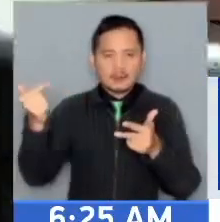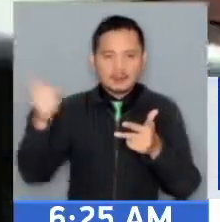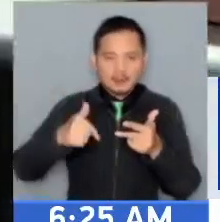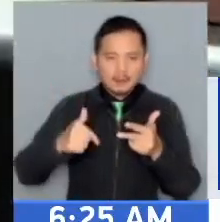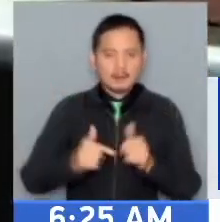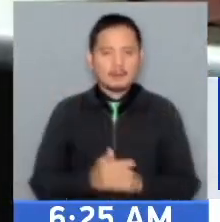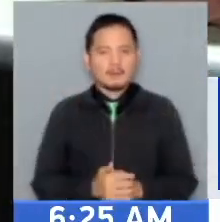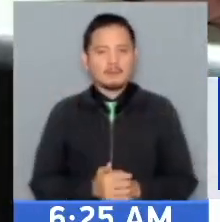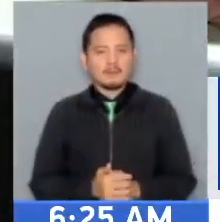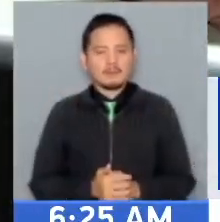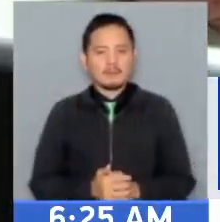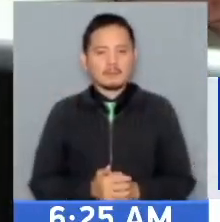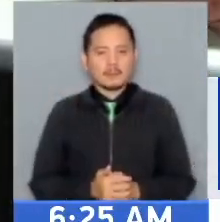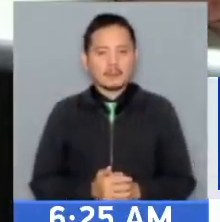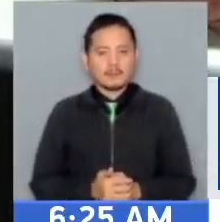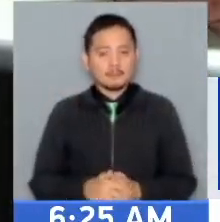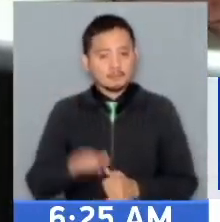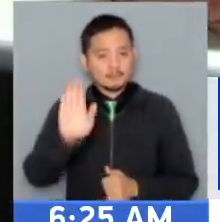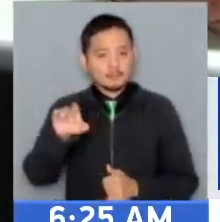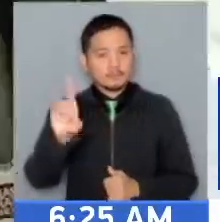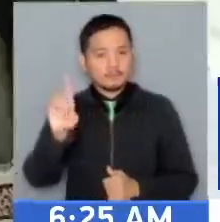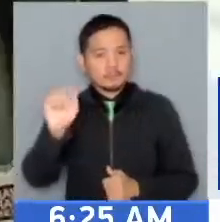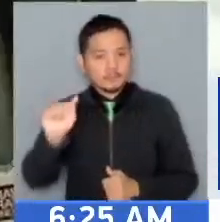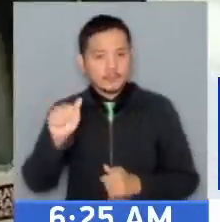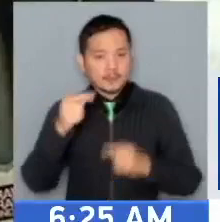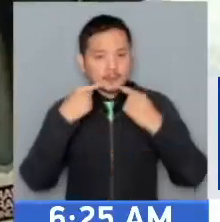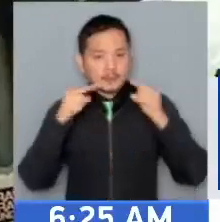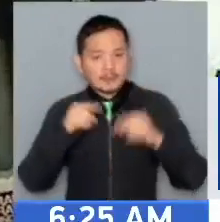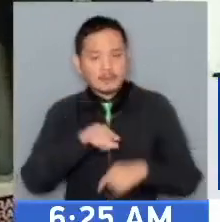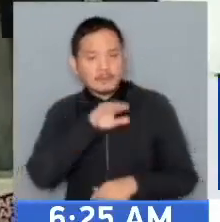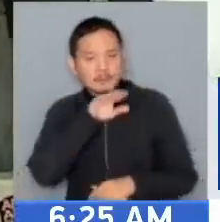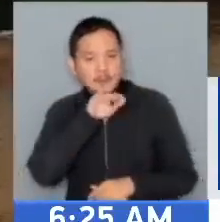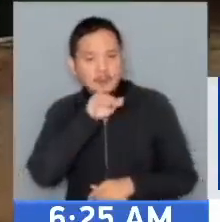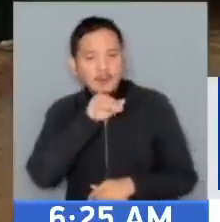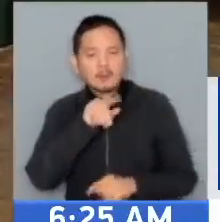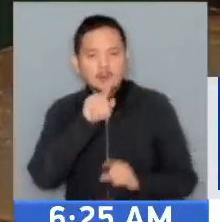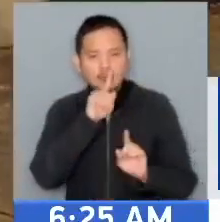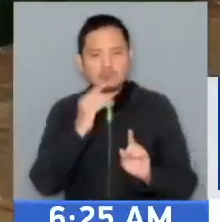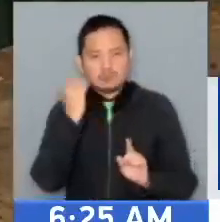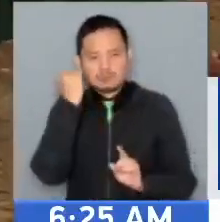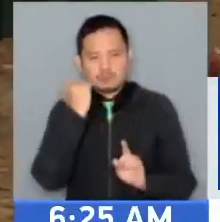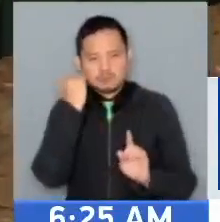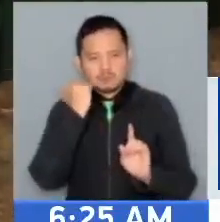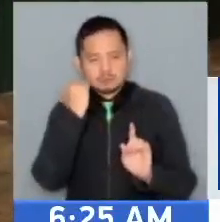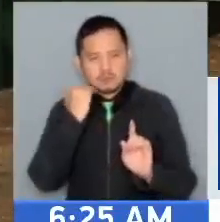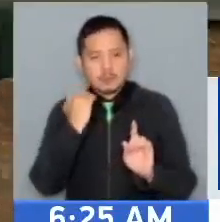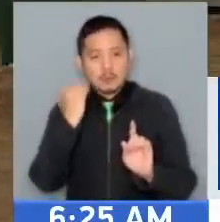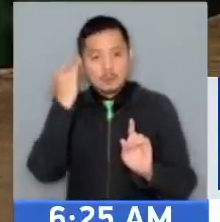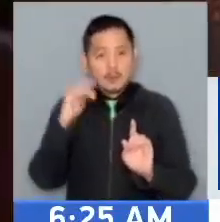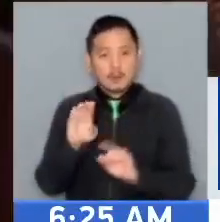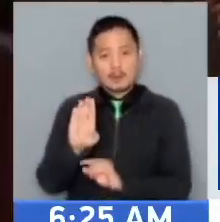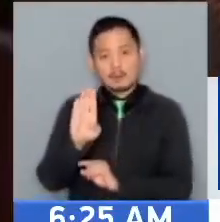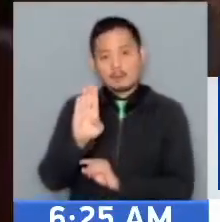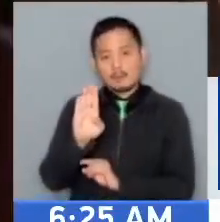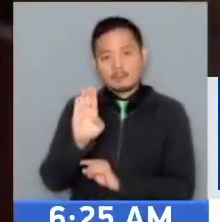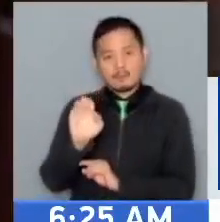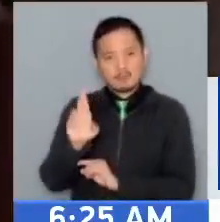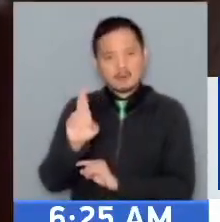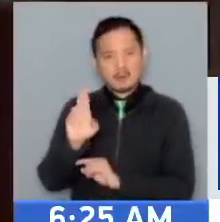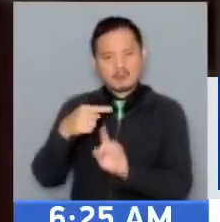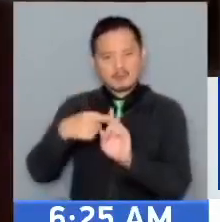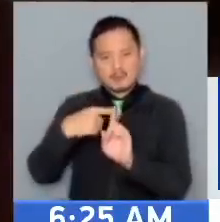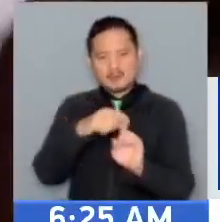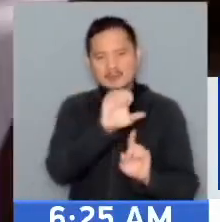of Agriculture. Pero posible raw magkaroon ng kakulangan dahil sa mataas na demand ngayong bear months at sa epekto ng African swine fever.